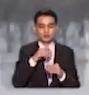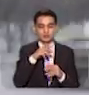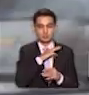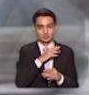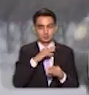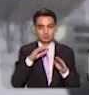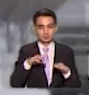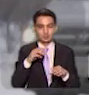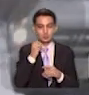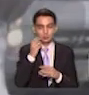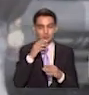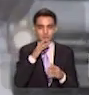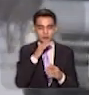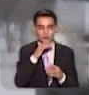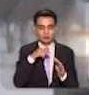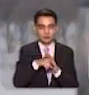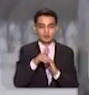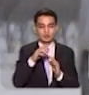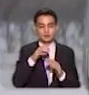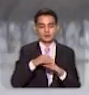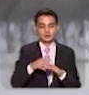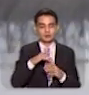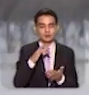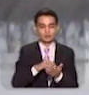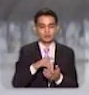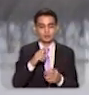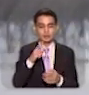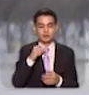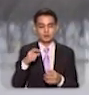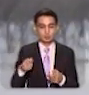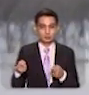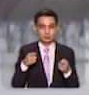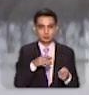Ал тапа-тал түсте қаланың қақ ортасында газ баллонымен қалай жүргені